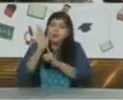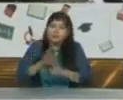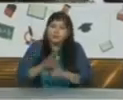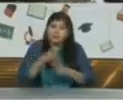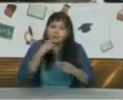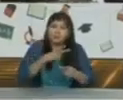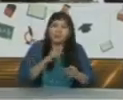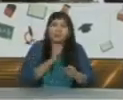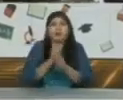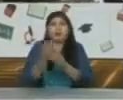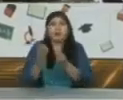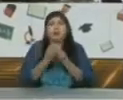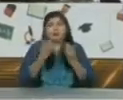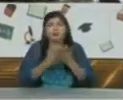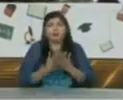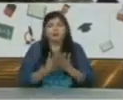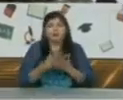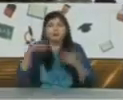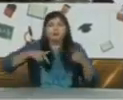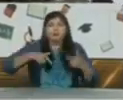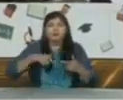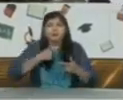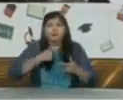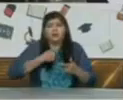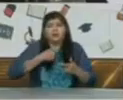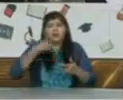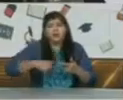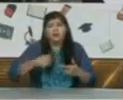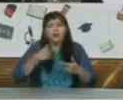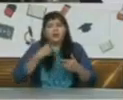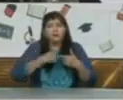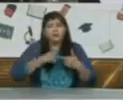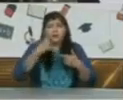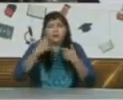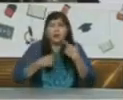चाहिए। एक्चुअली हमें अपने आप को